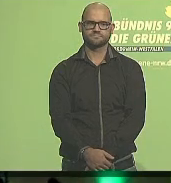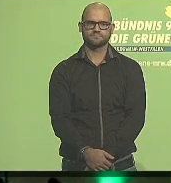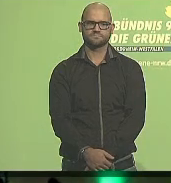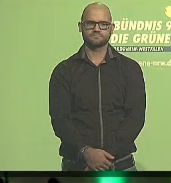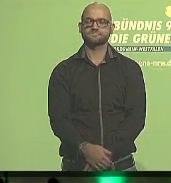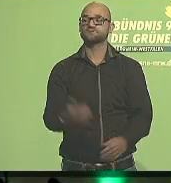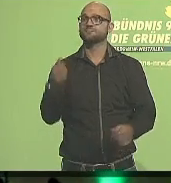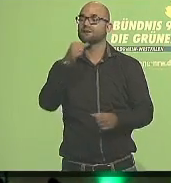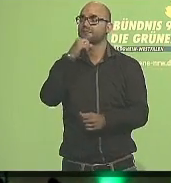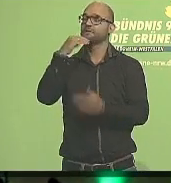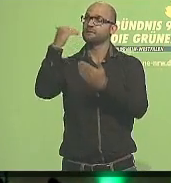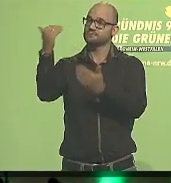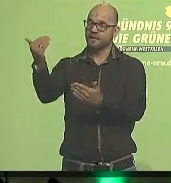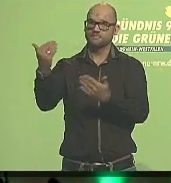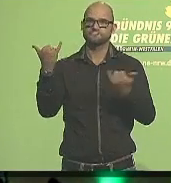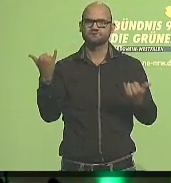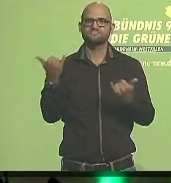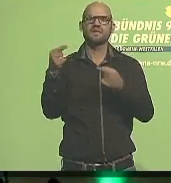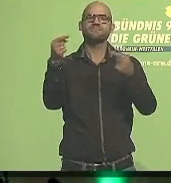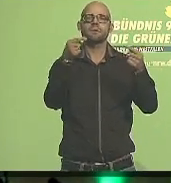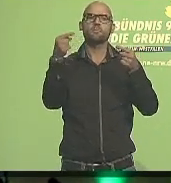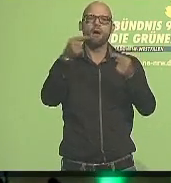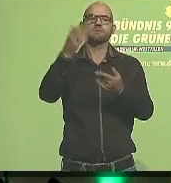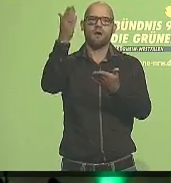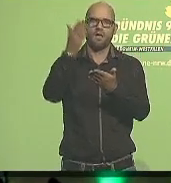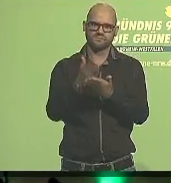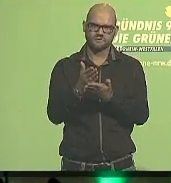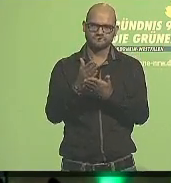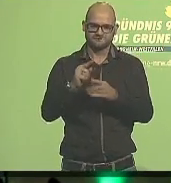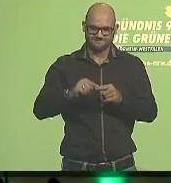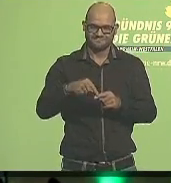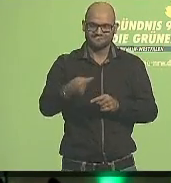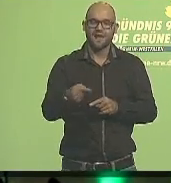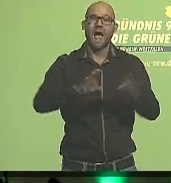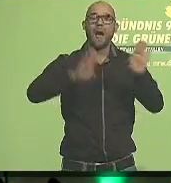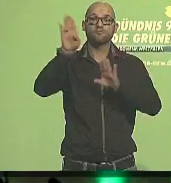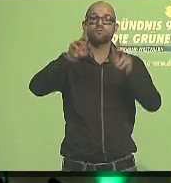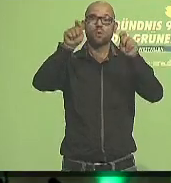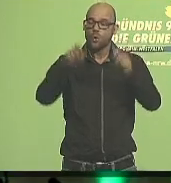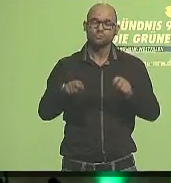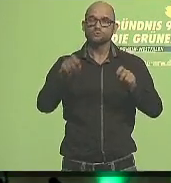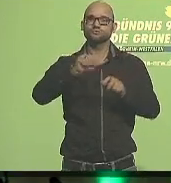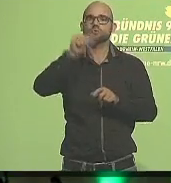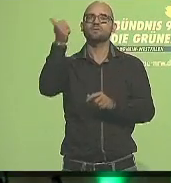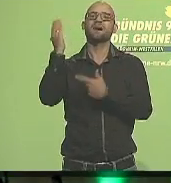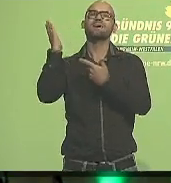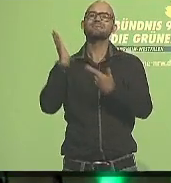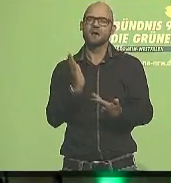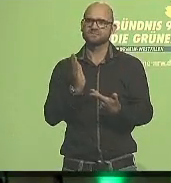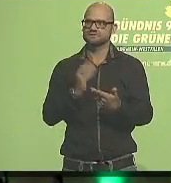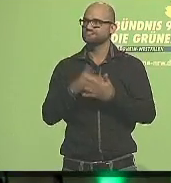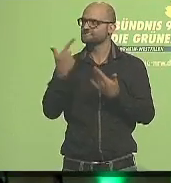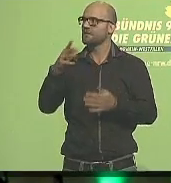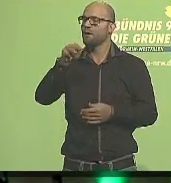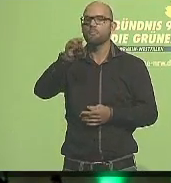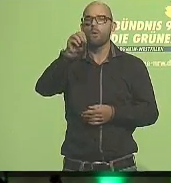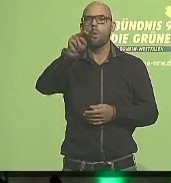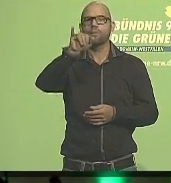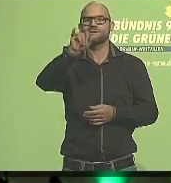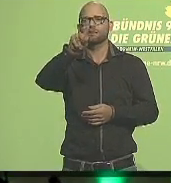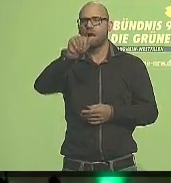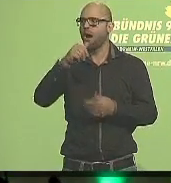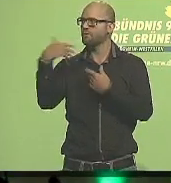Vielen Dank. Damit sind wir am Ende der Debatte. Bevor wir allerdings einsteigen in die Abstimmung, haben wir noch einen Gast und dafür übergebe ich an Monika.